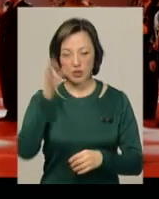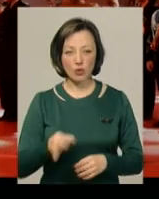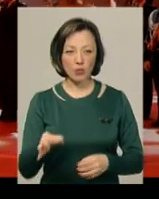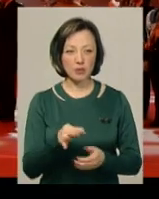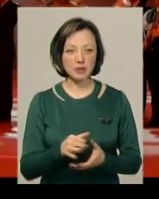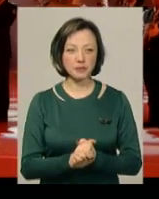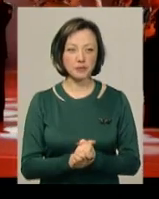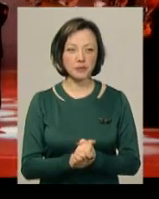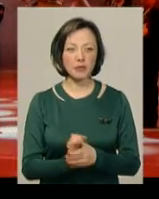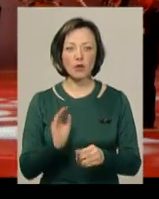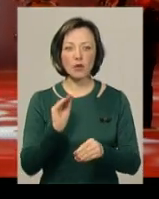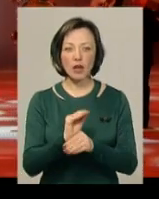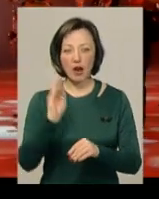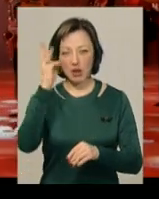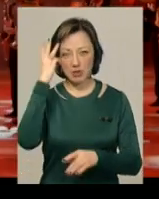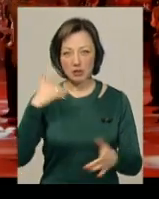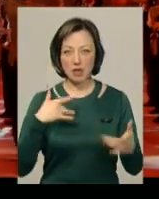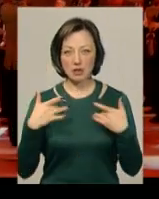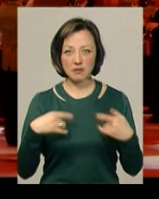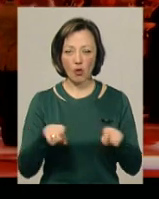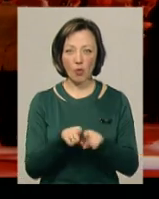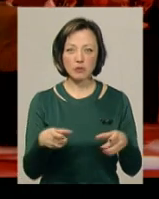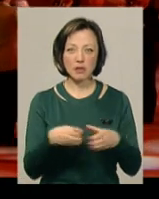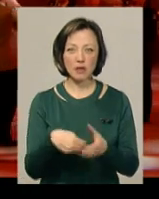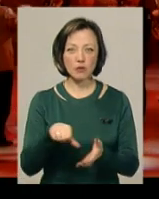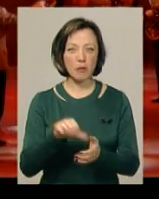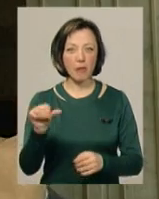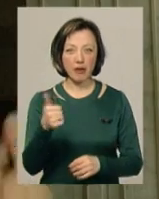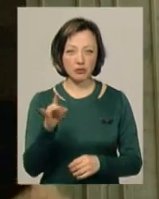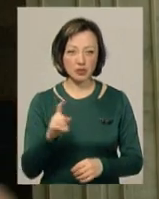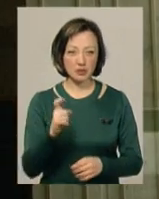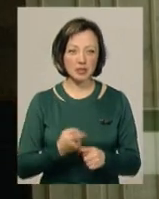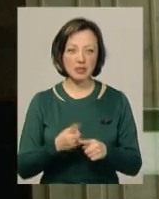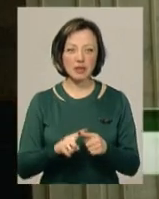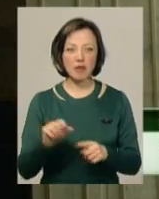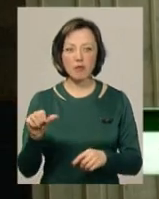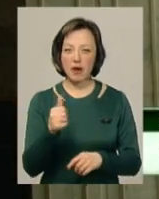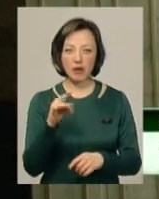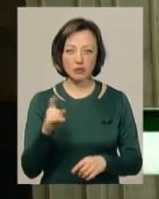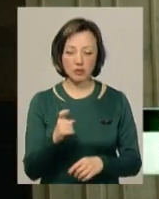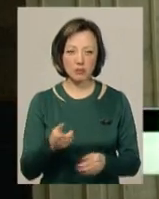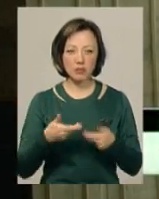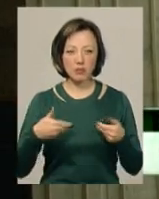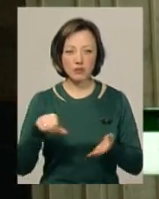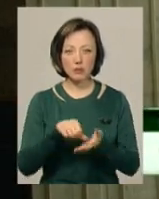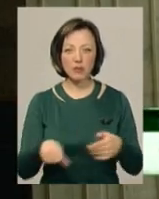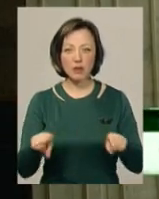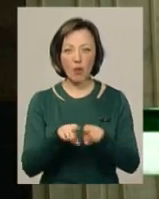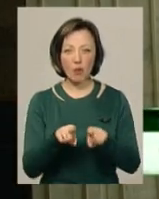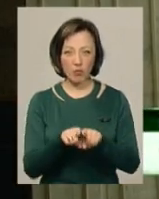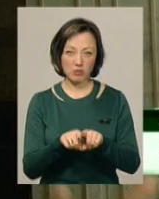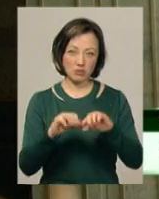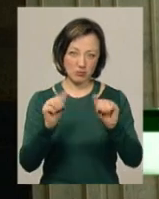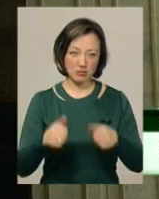Віктор Шайда. Додає, хмельницькі артисти у такому складі виступали вперше. Це вперше ми виступаємо в такому